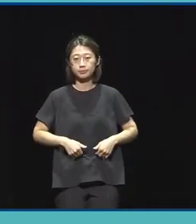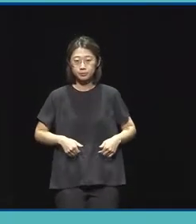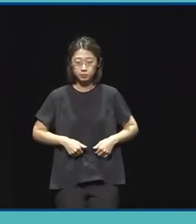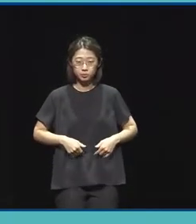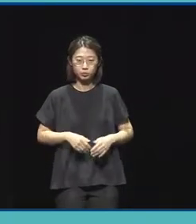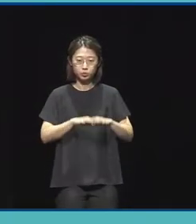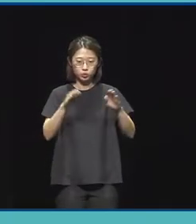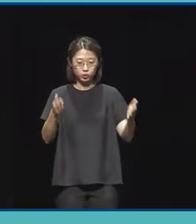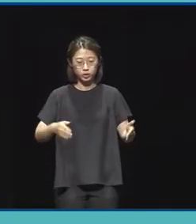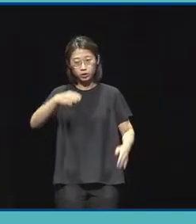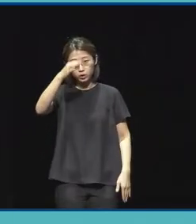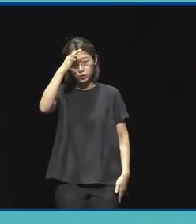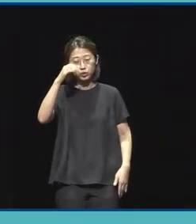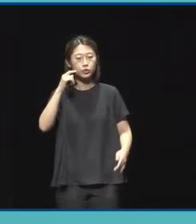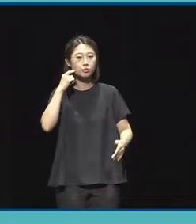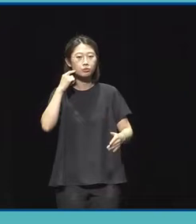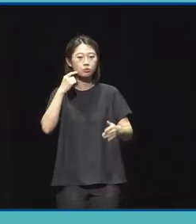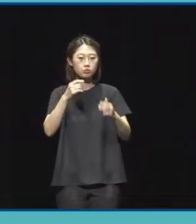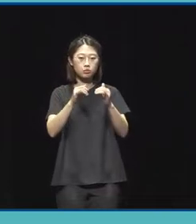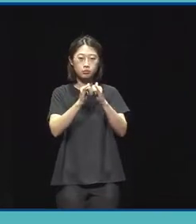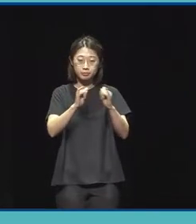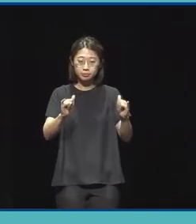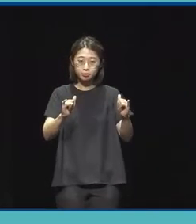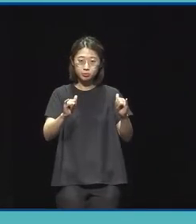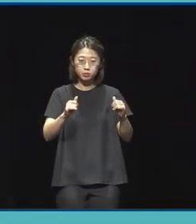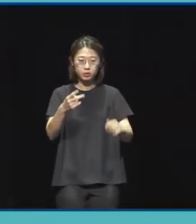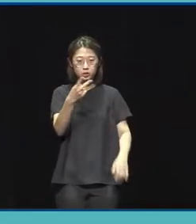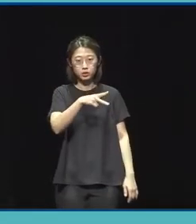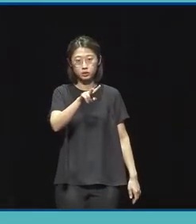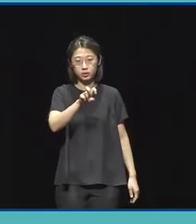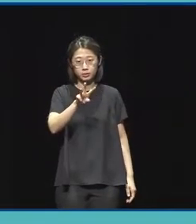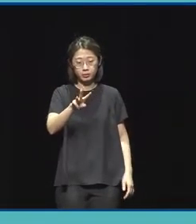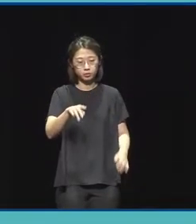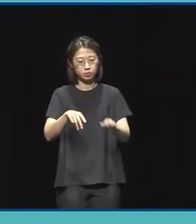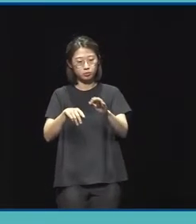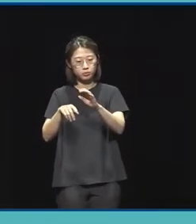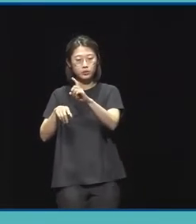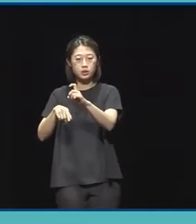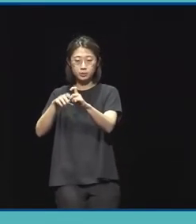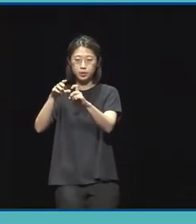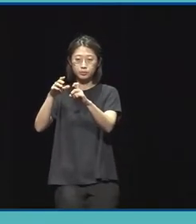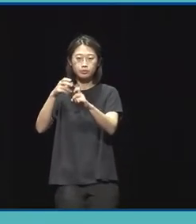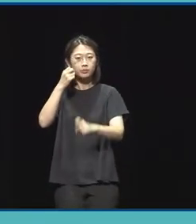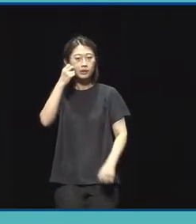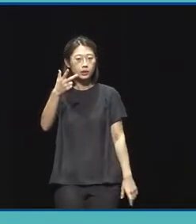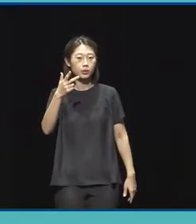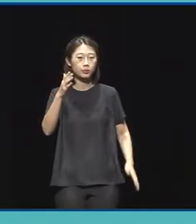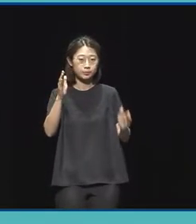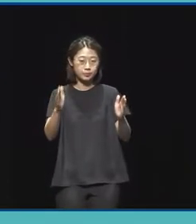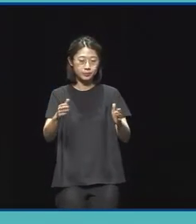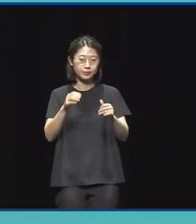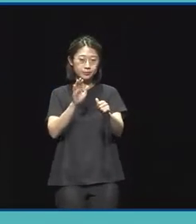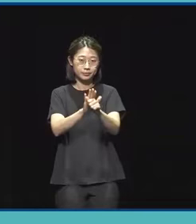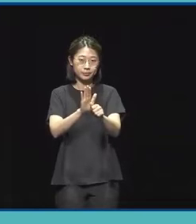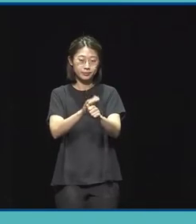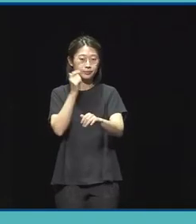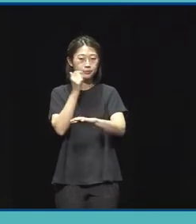분야 채용 인턴 인건비를 2023년 5월부터 11월까지 7개월 지원합니다.